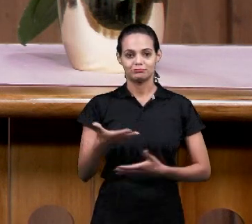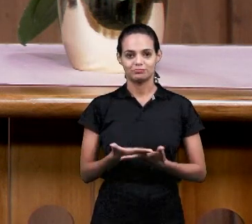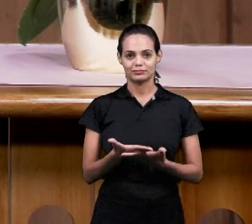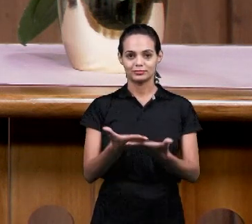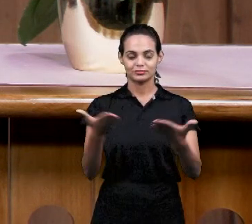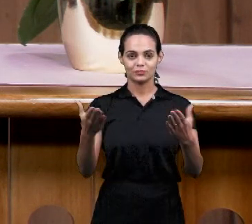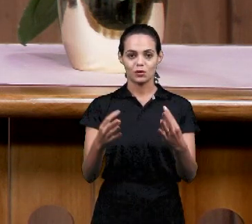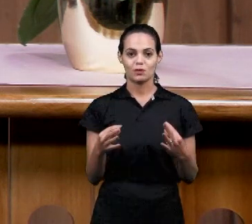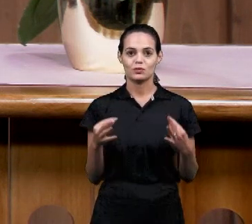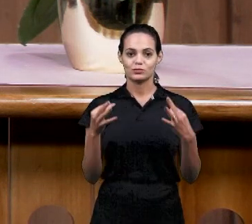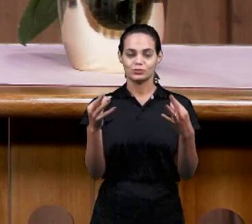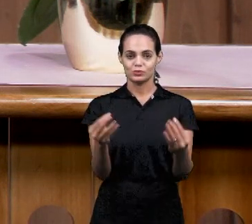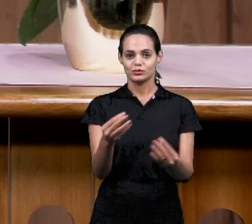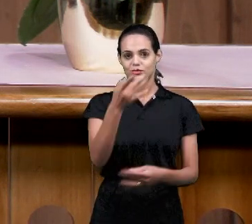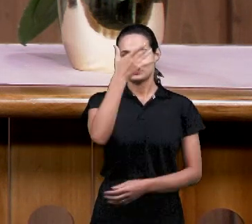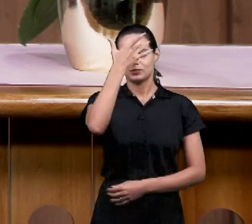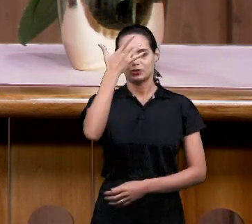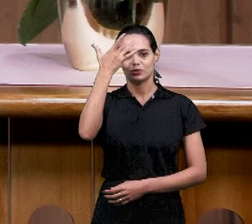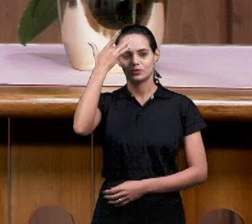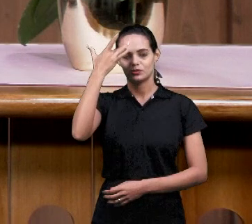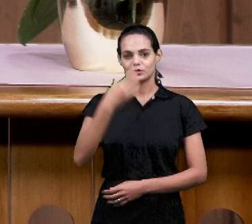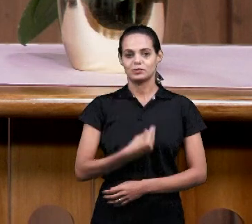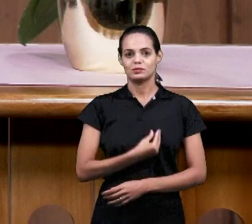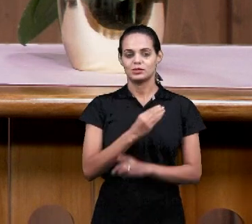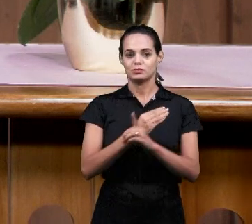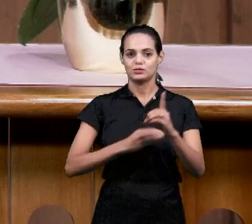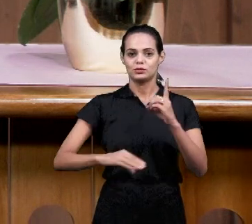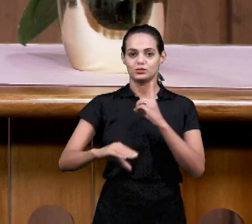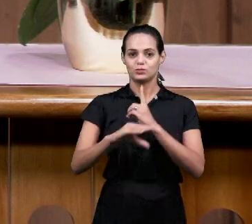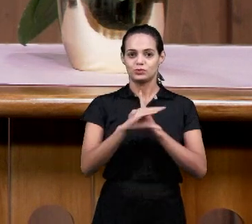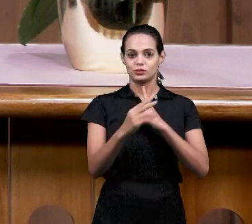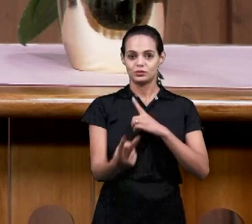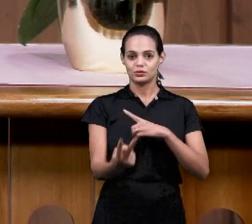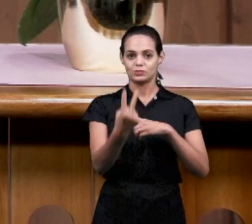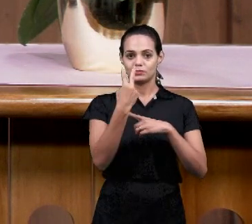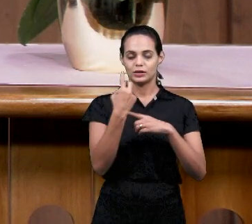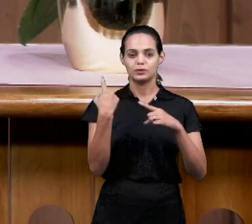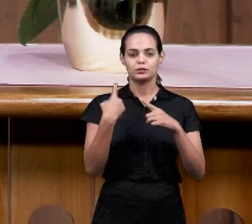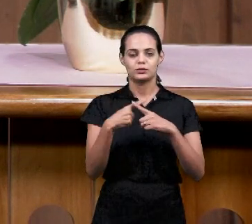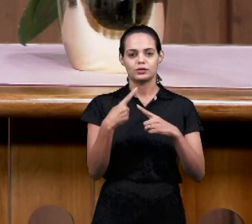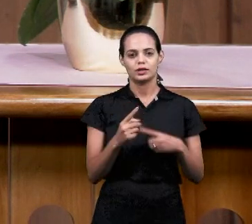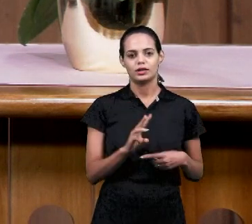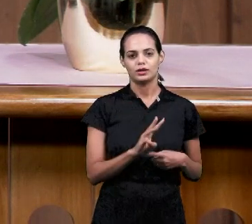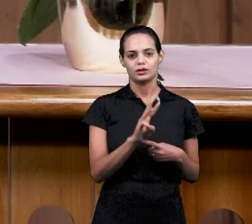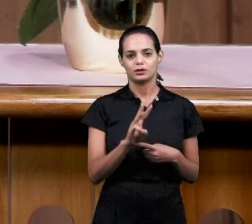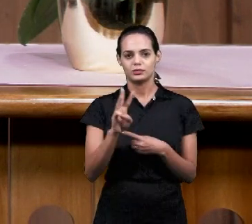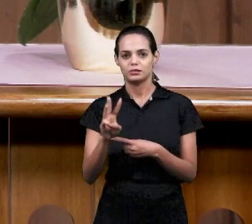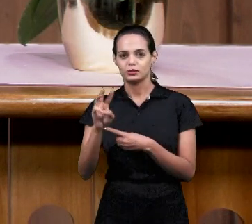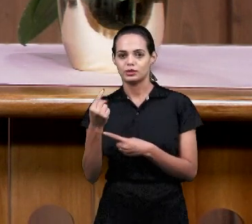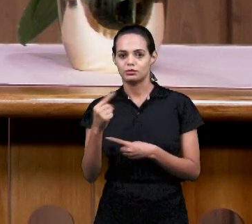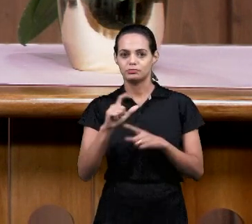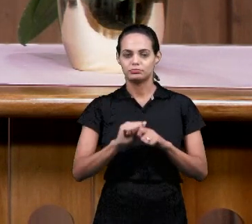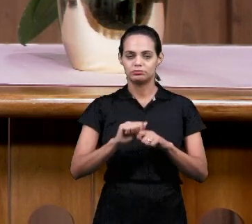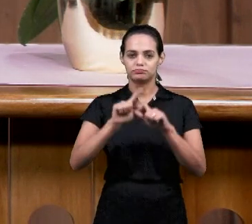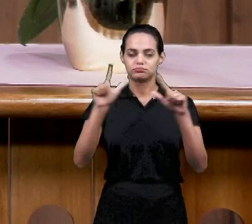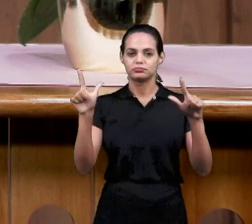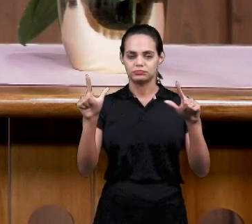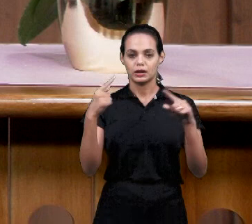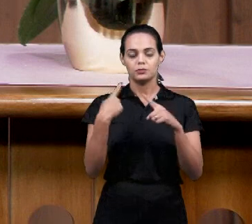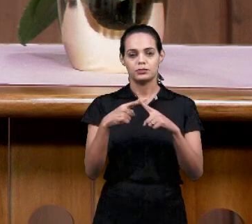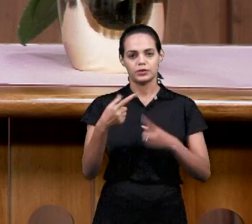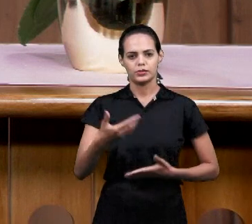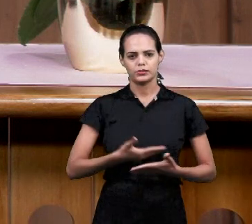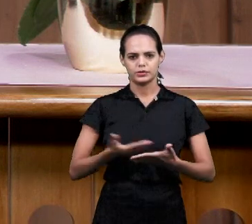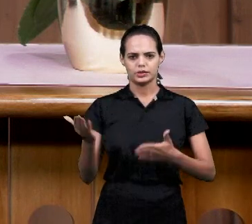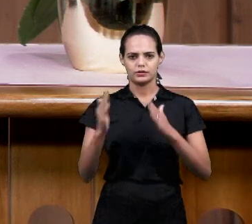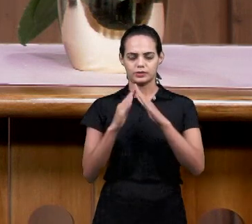qui participent de ce culte, parce qu'ils ont reçu le lien comme invitation. Les membres de l'Église chrétienne Maranatha